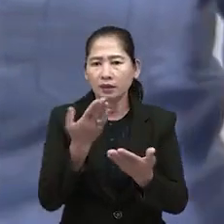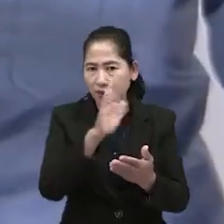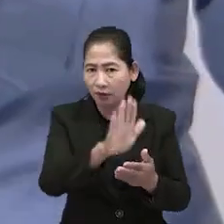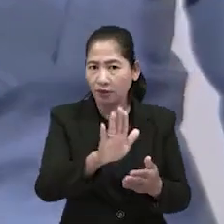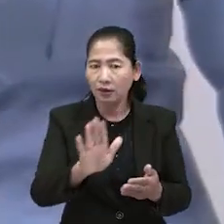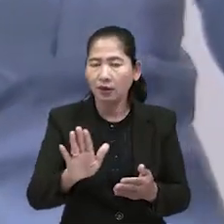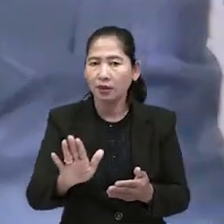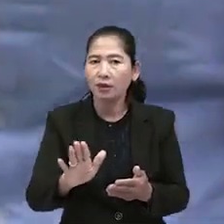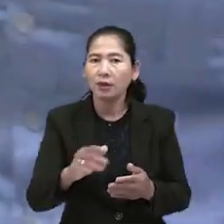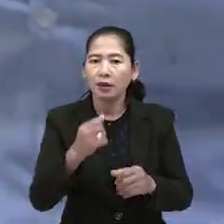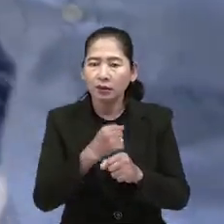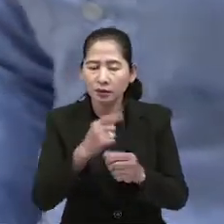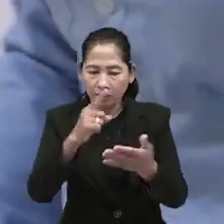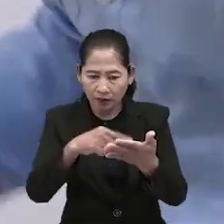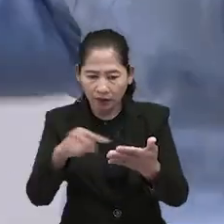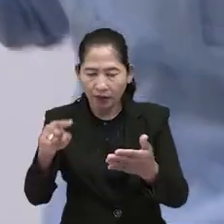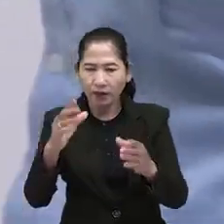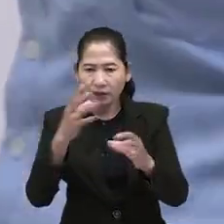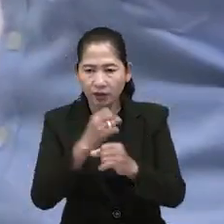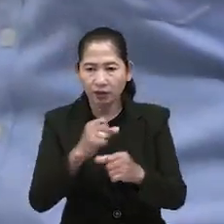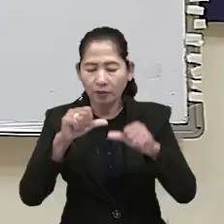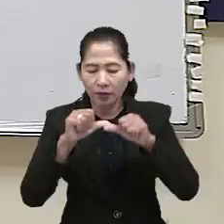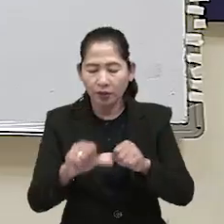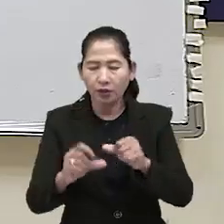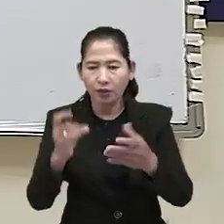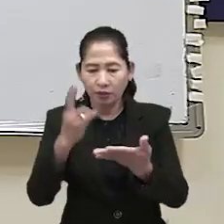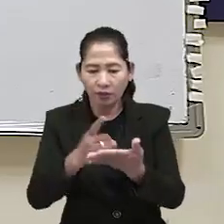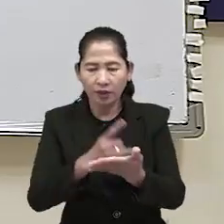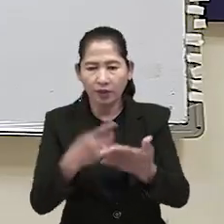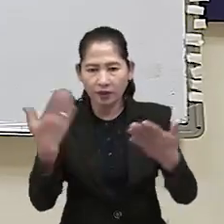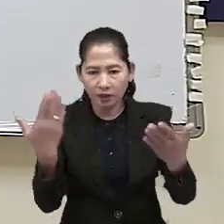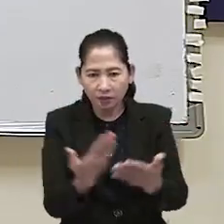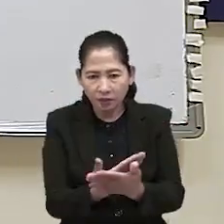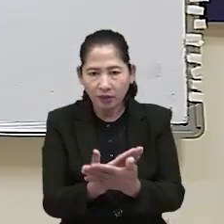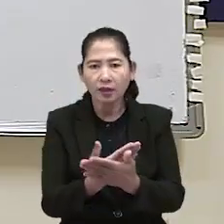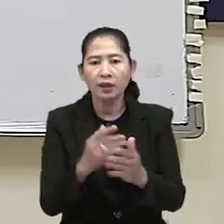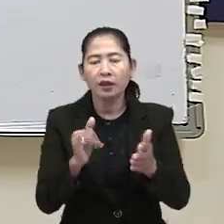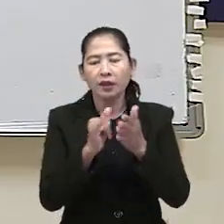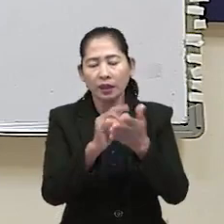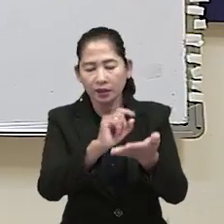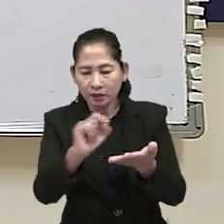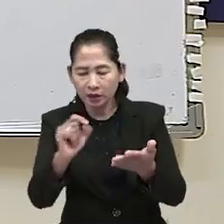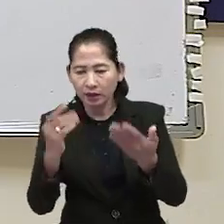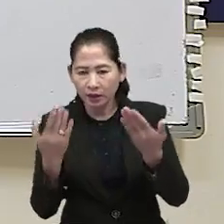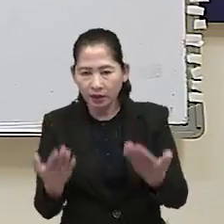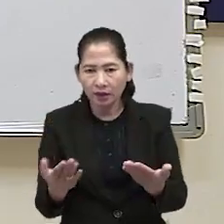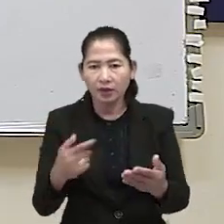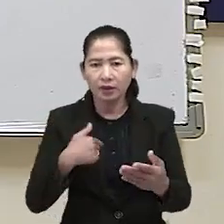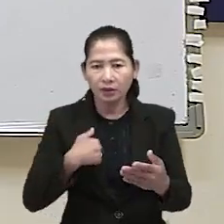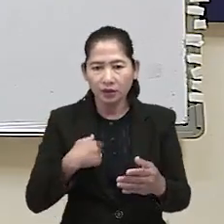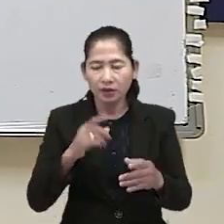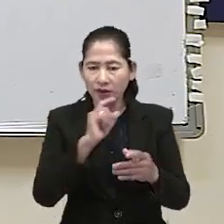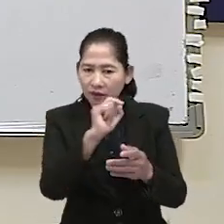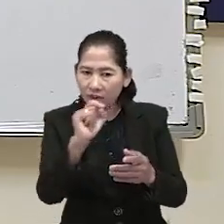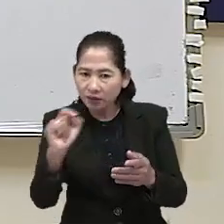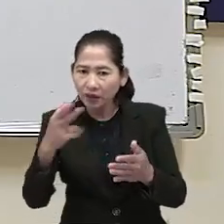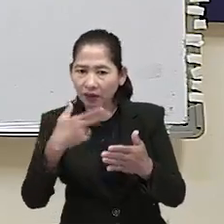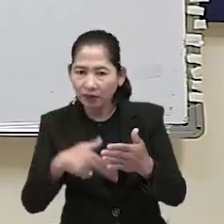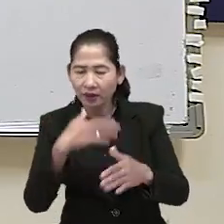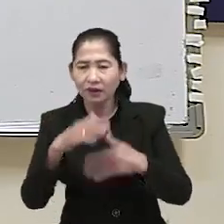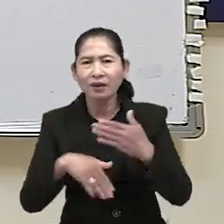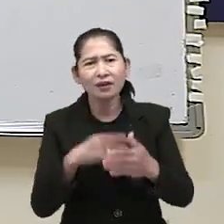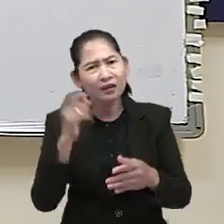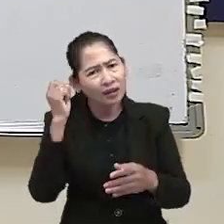កូនធ្វើការកែចប់ហើយអ្នកគ្រូសូមបន្តចូលទៅរកមេរៀនថ្មីចាដែរសំណេរថ្ងៃនេះយើងនឹងសរសេរអំពីអ្វីទាំងអ